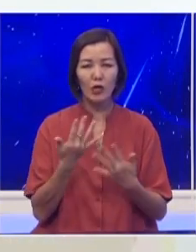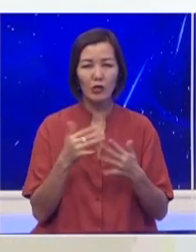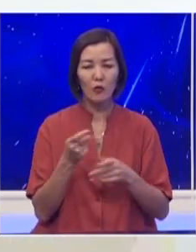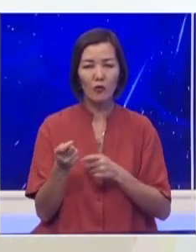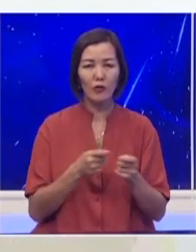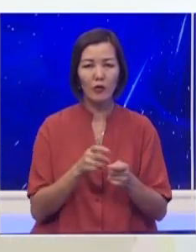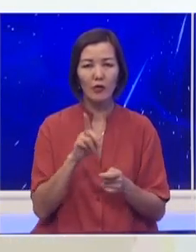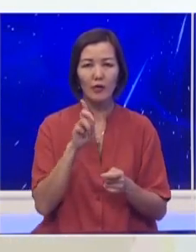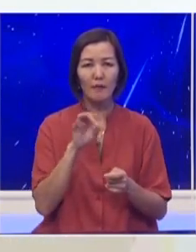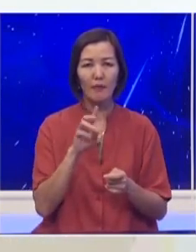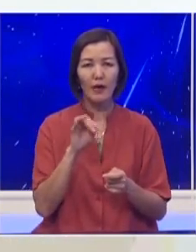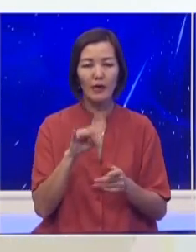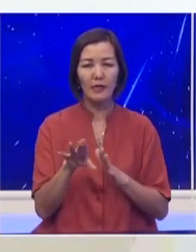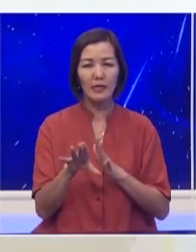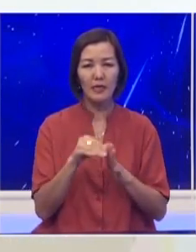Бақыт Рыскелдіұлы Бейсенбеков